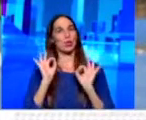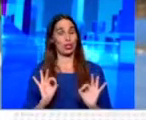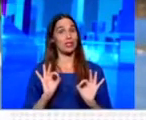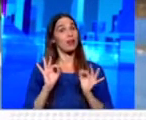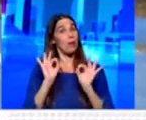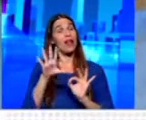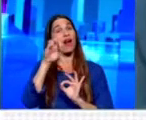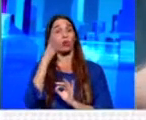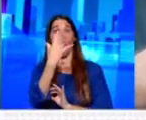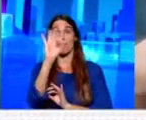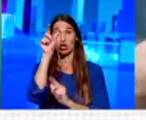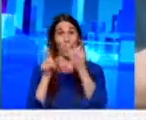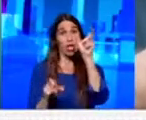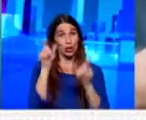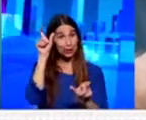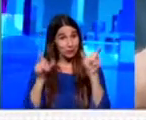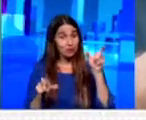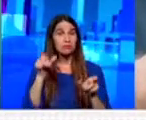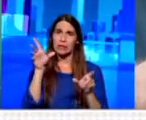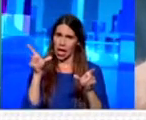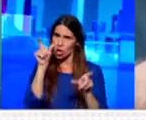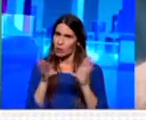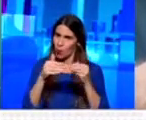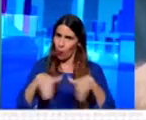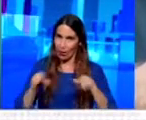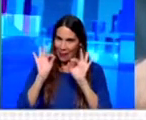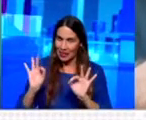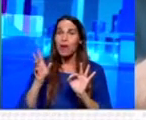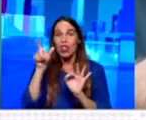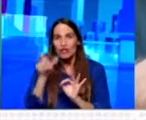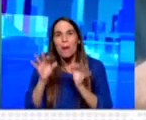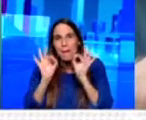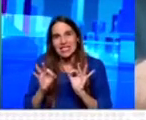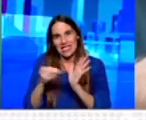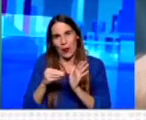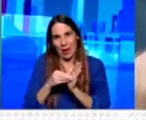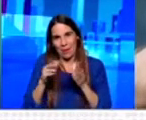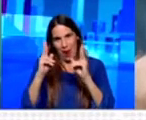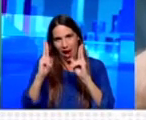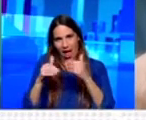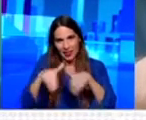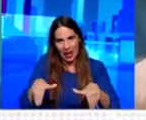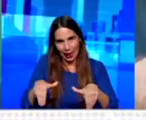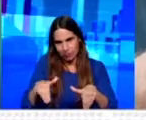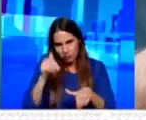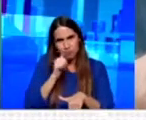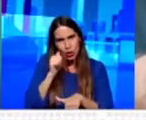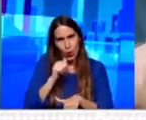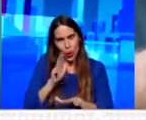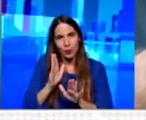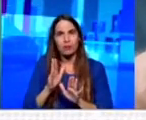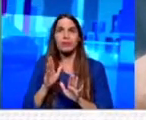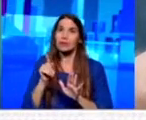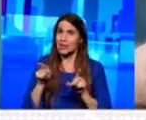ולקחנו באמת 50 אנשים, אנשים עם מוגבלות אמיתיים, כאלו שבאמת צריכים את החניות נכים ביום יום,